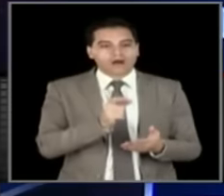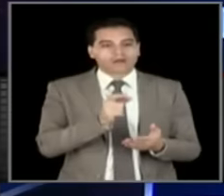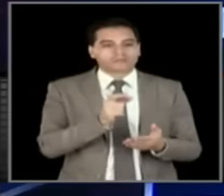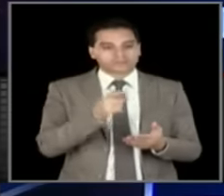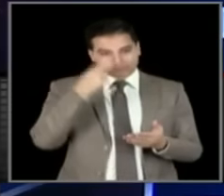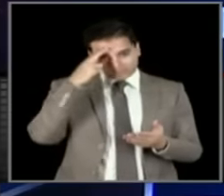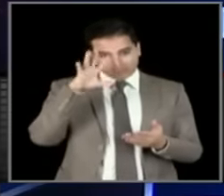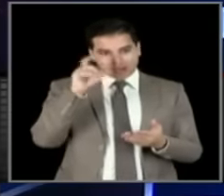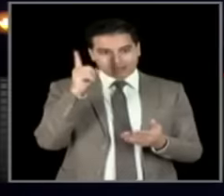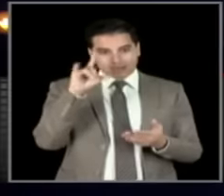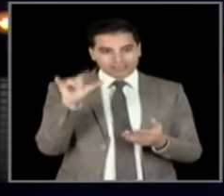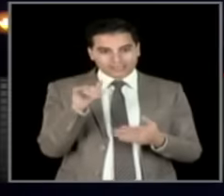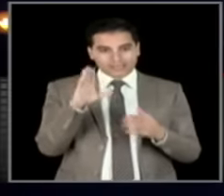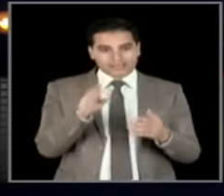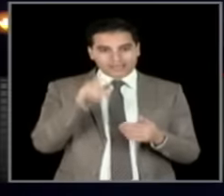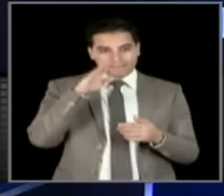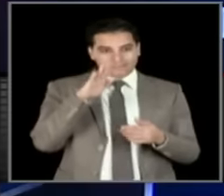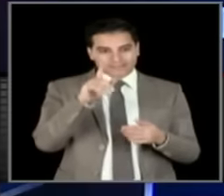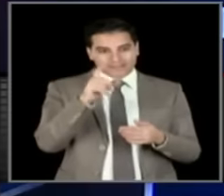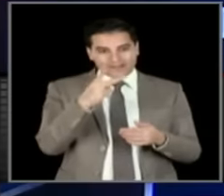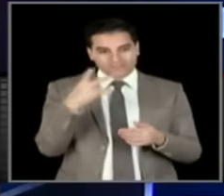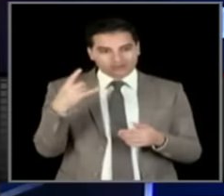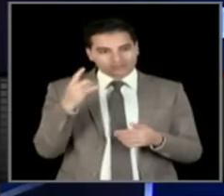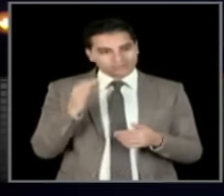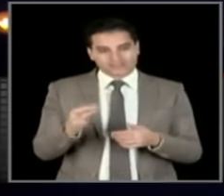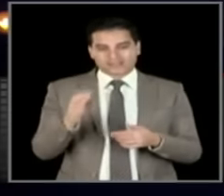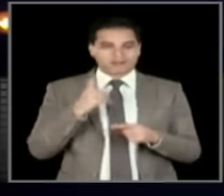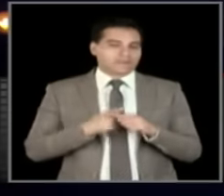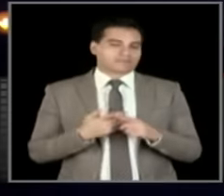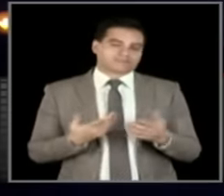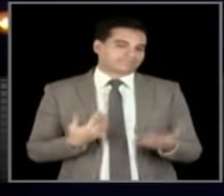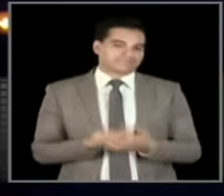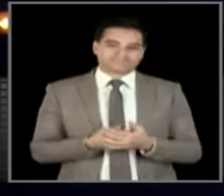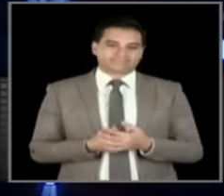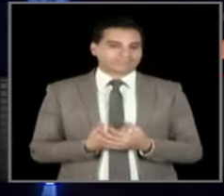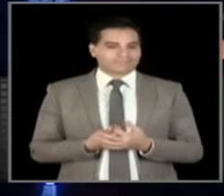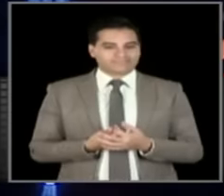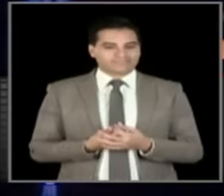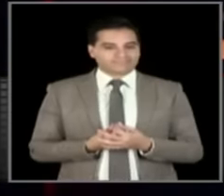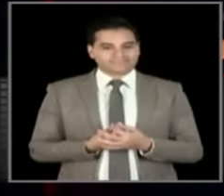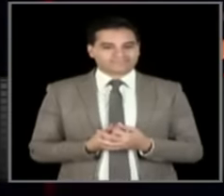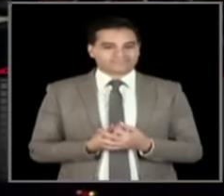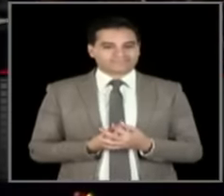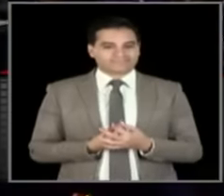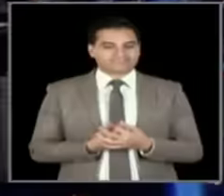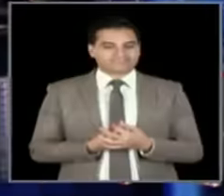هنريك إبسن. في 2010؟ لا طبعا. كويس إنك عارف. إجابة خاطئة.